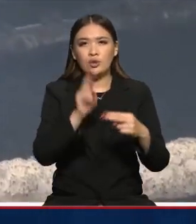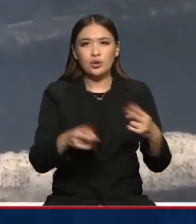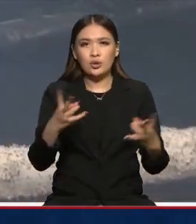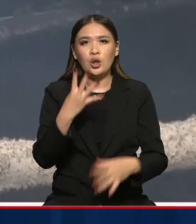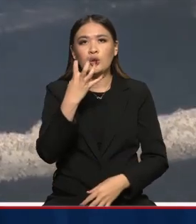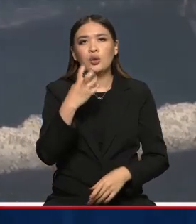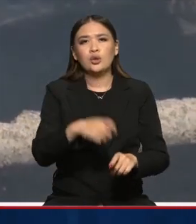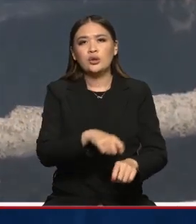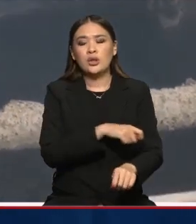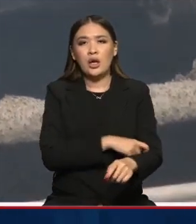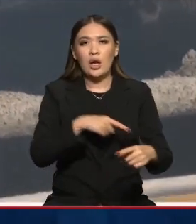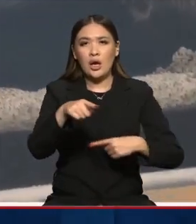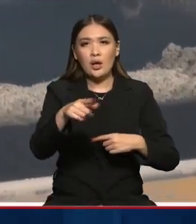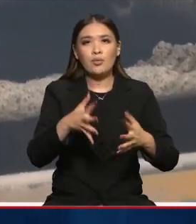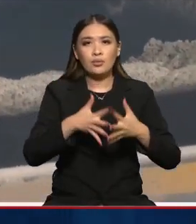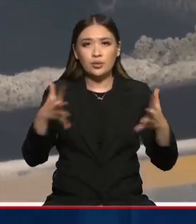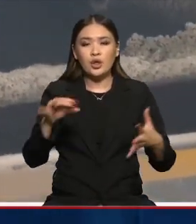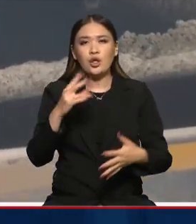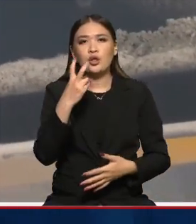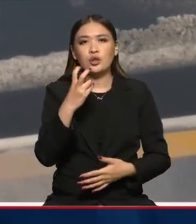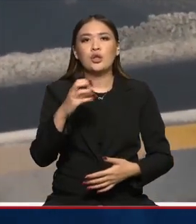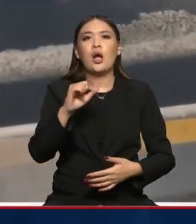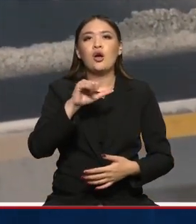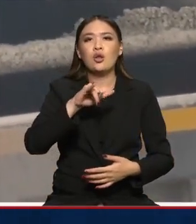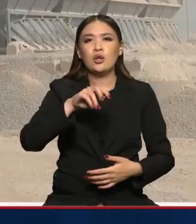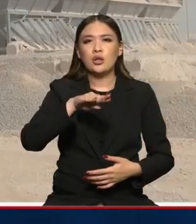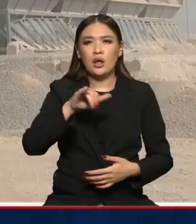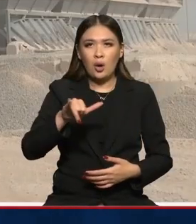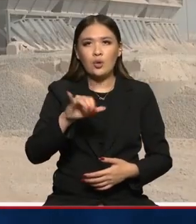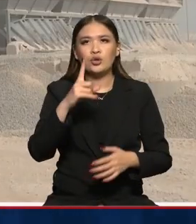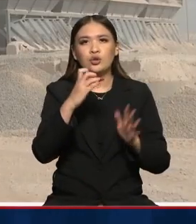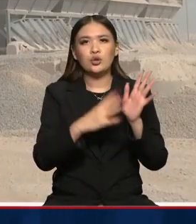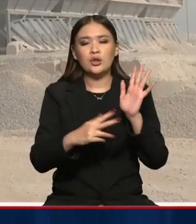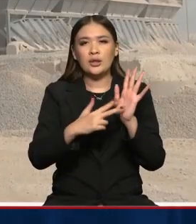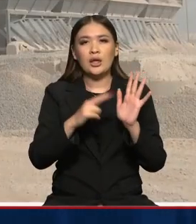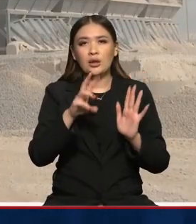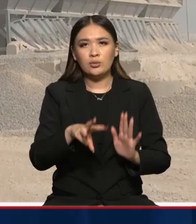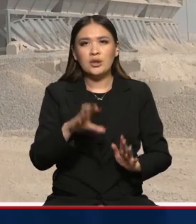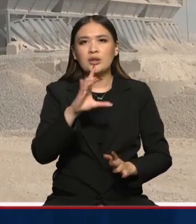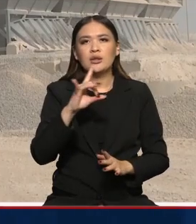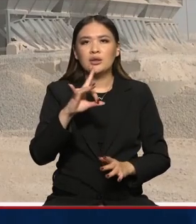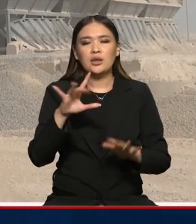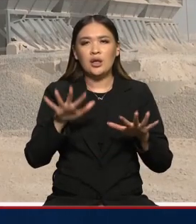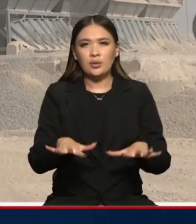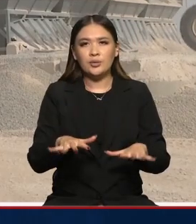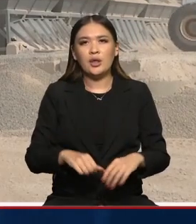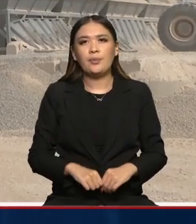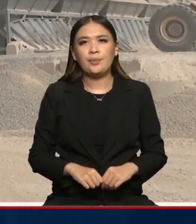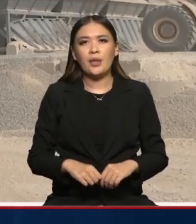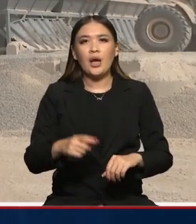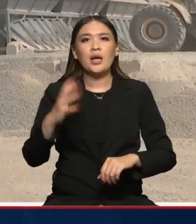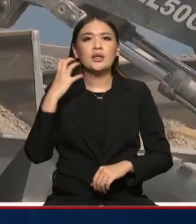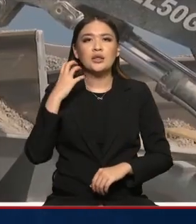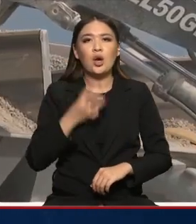400 шақырымнан асады, оның 200-ден астам Ұлытауда, ал 198 шақырымы Сыр өңірінің аумағында. Айта кетсек,